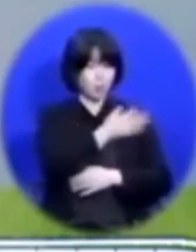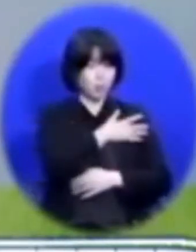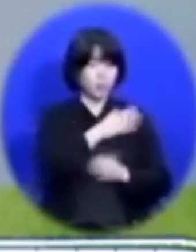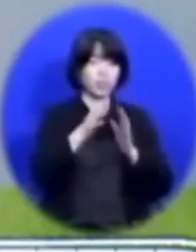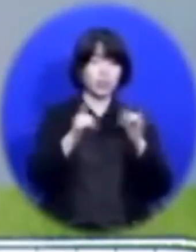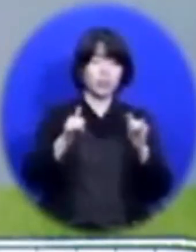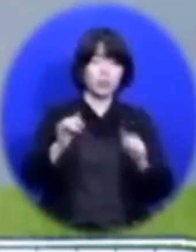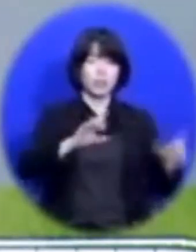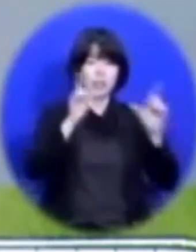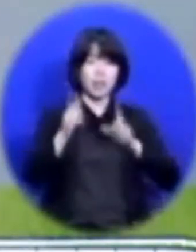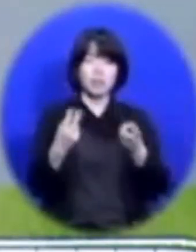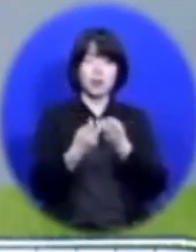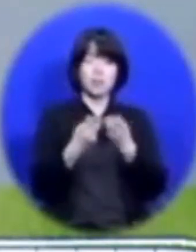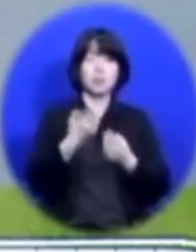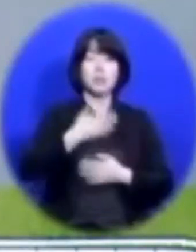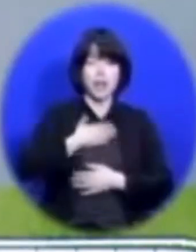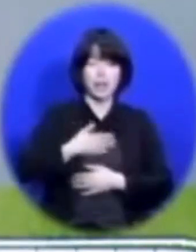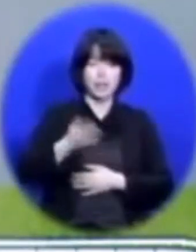알지만